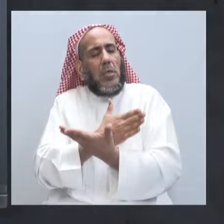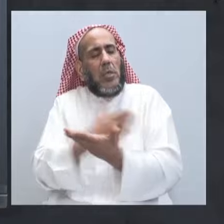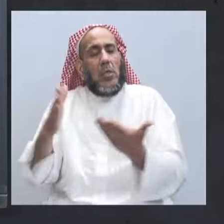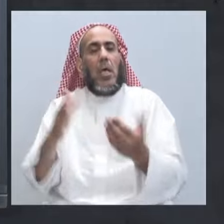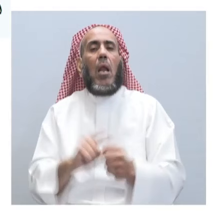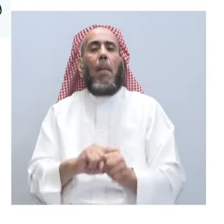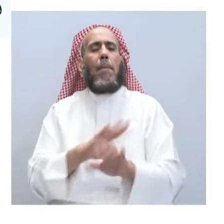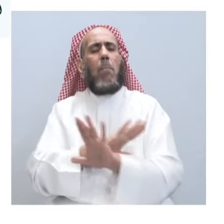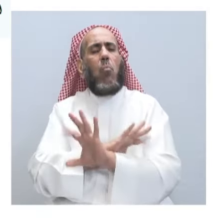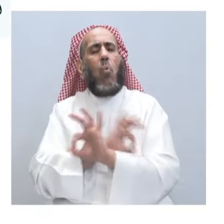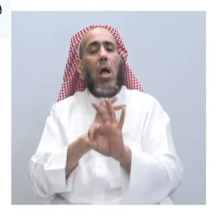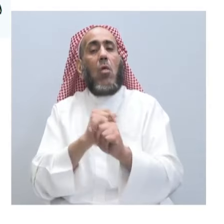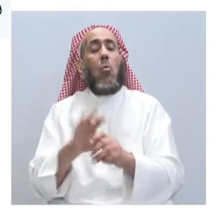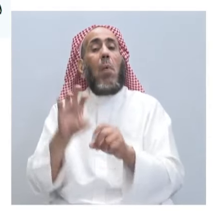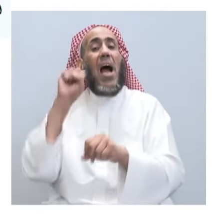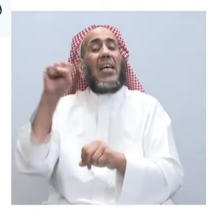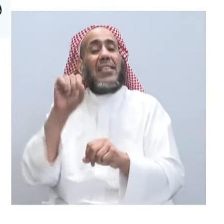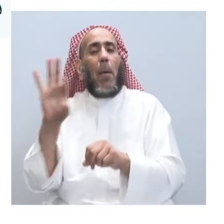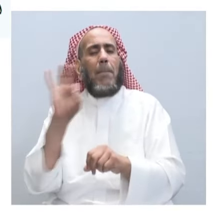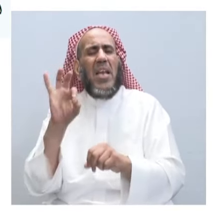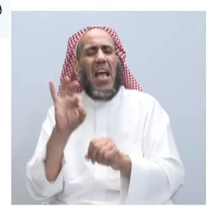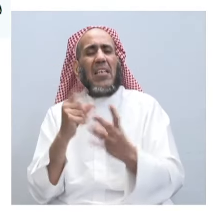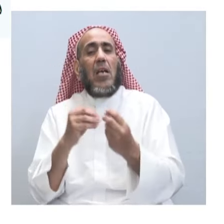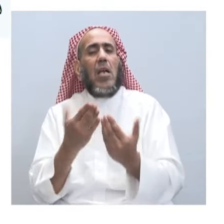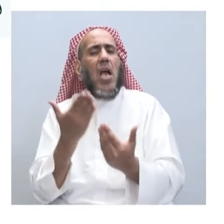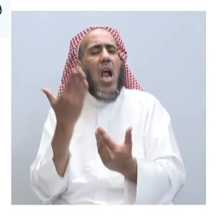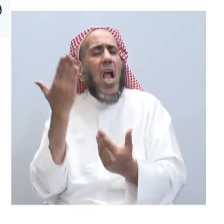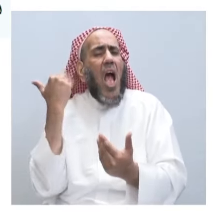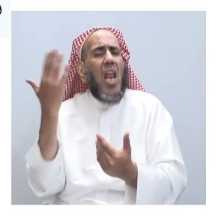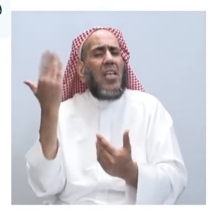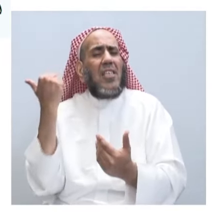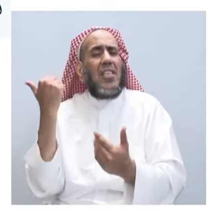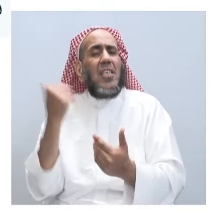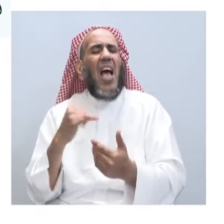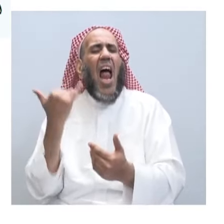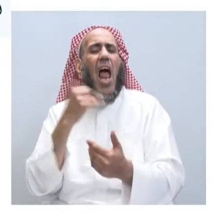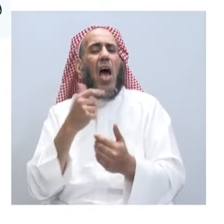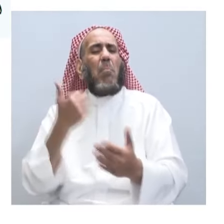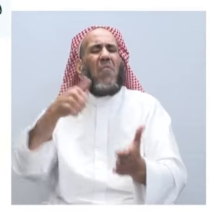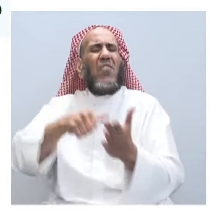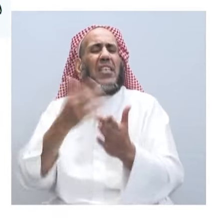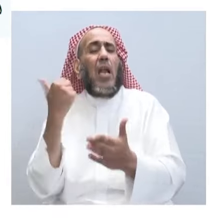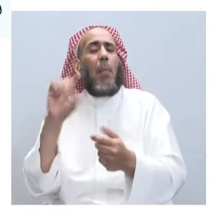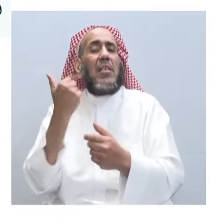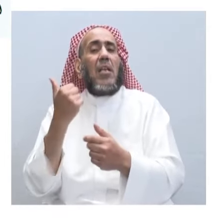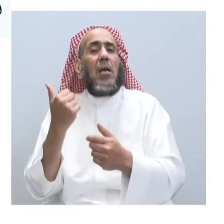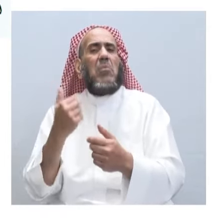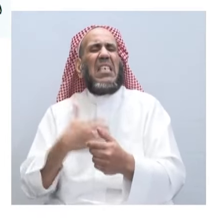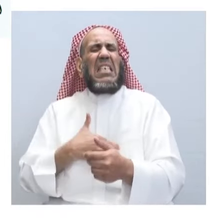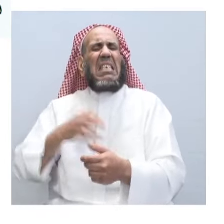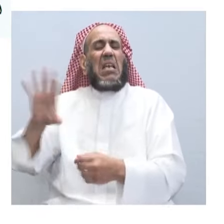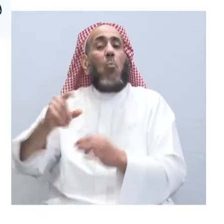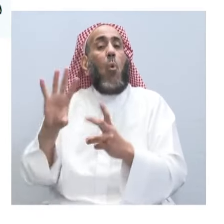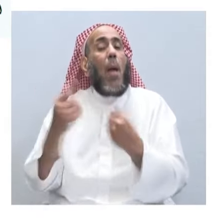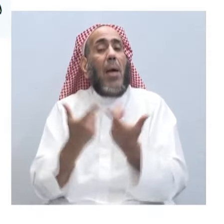الامر ثم خص منها اشياء كانت العرب في الجاهليه تتطير بها